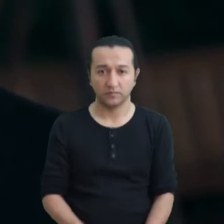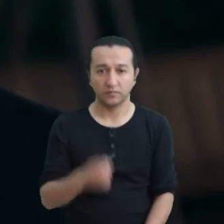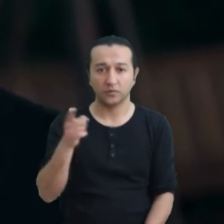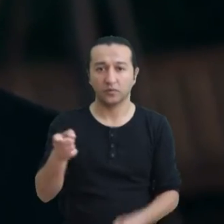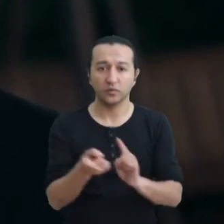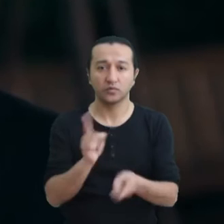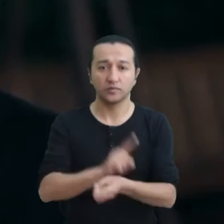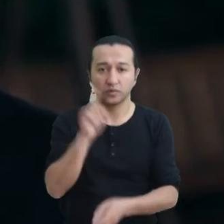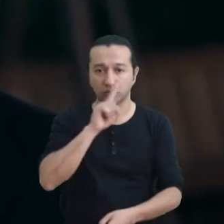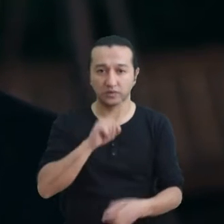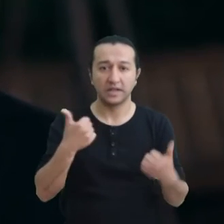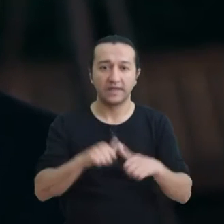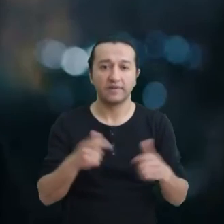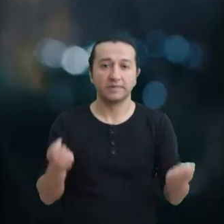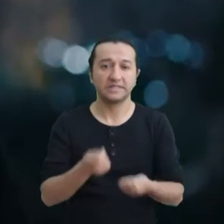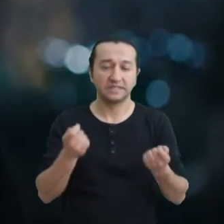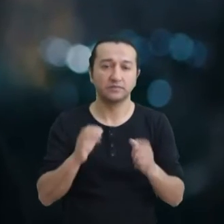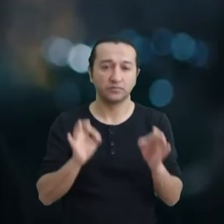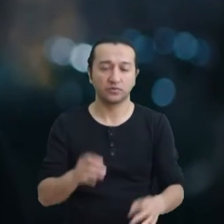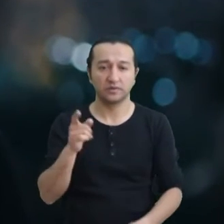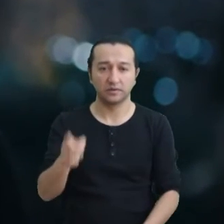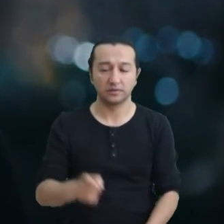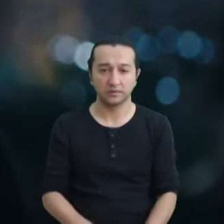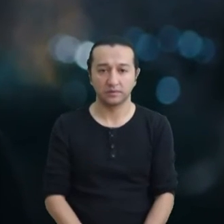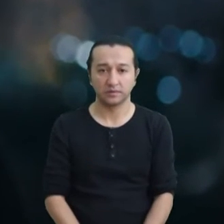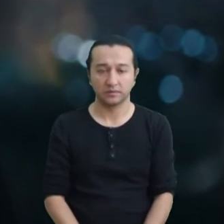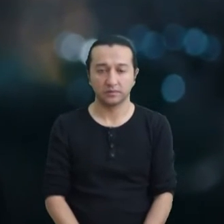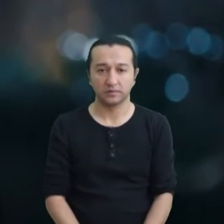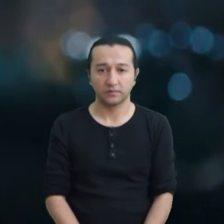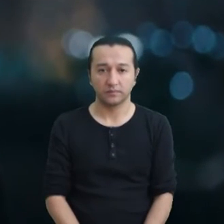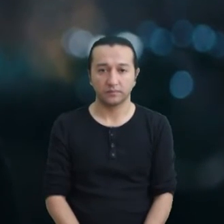Onu soy isminden dolayı evlendirmeye çalışacaklar.